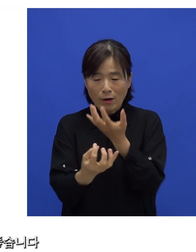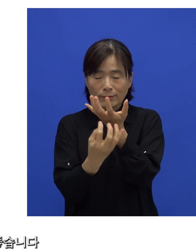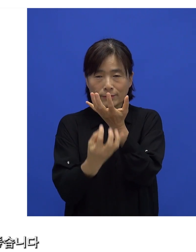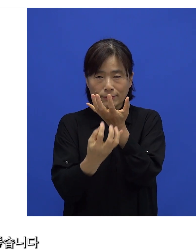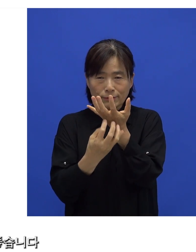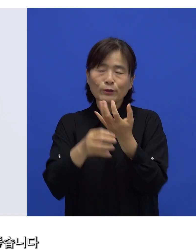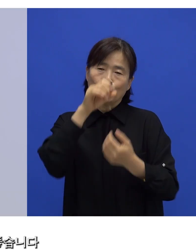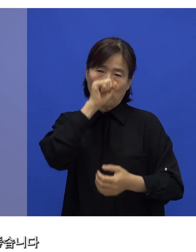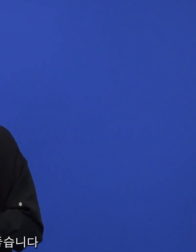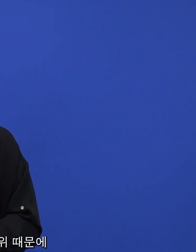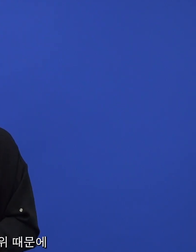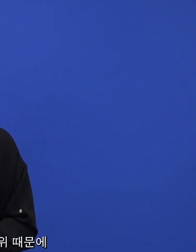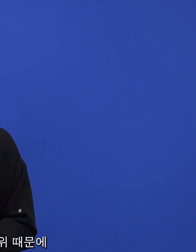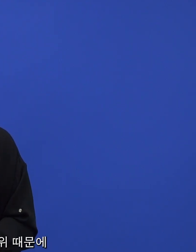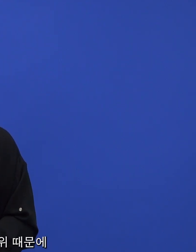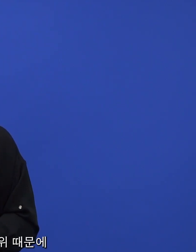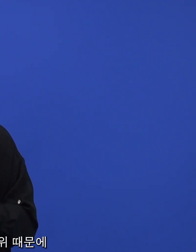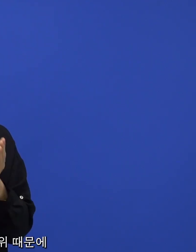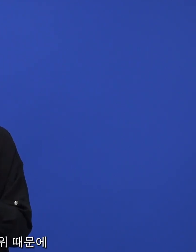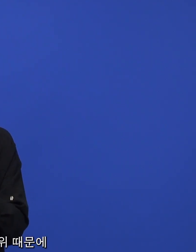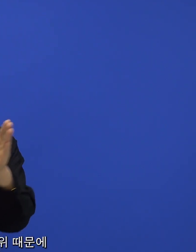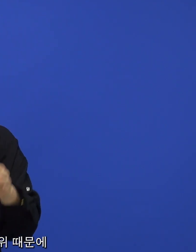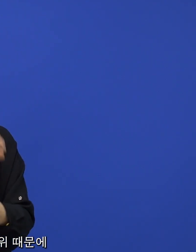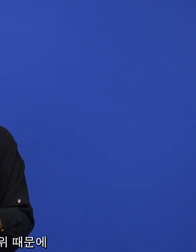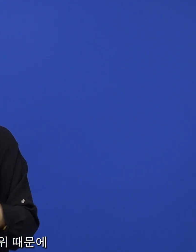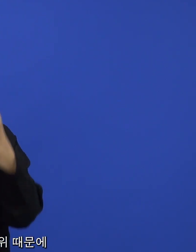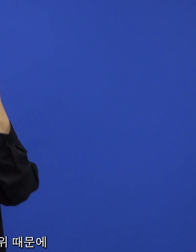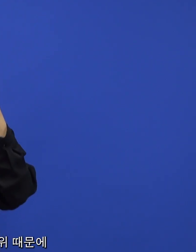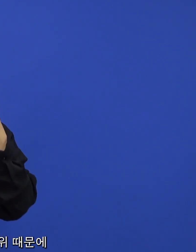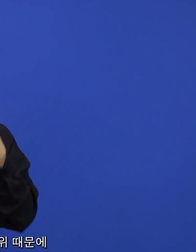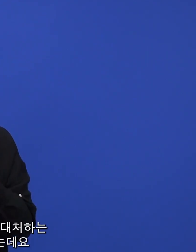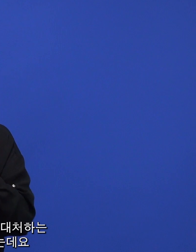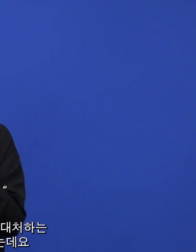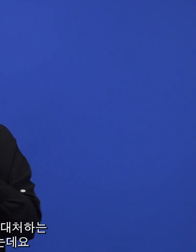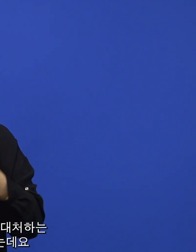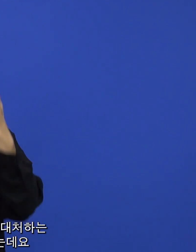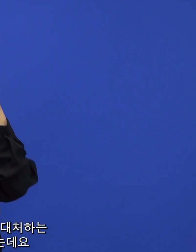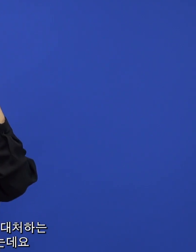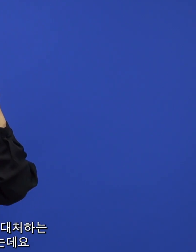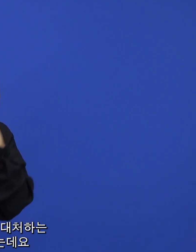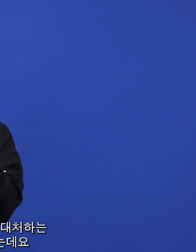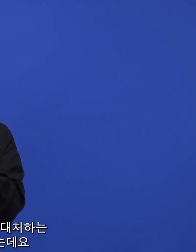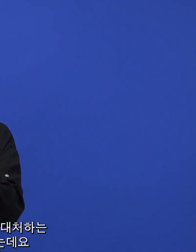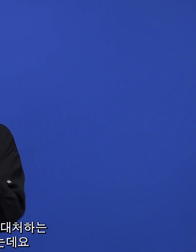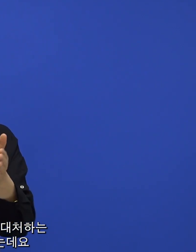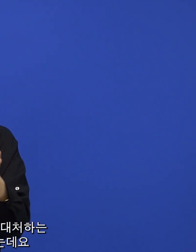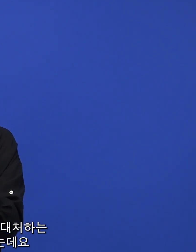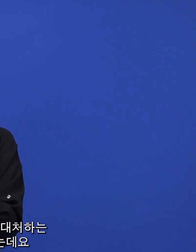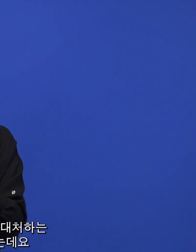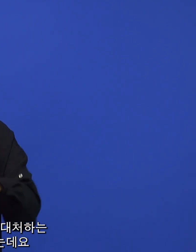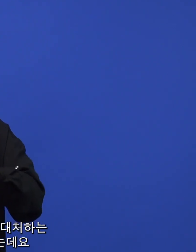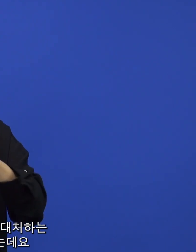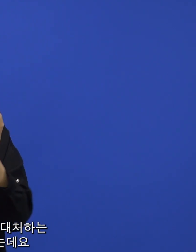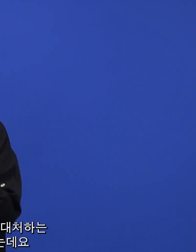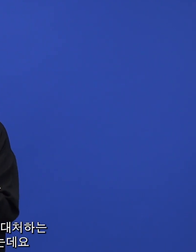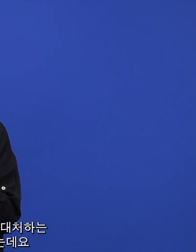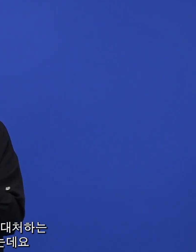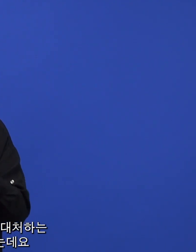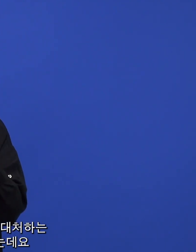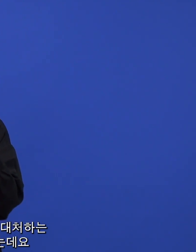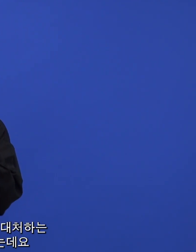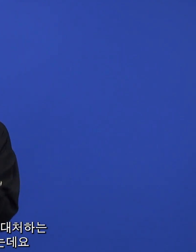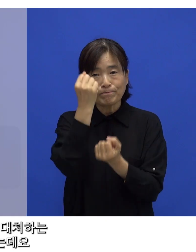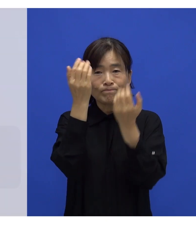먹는 게 좋습니다. 경기도에서는 한여름 더위 때문에 고생하는 사람들을 위해 대처하는 방법을